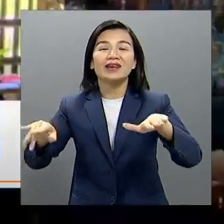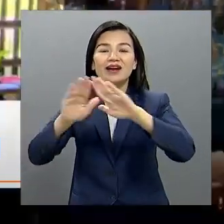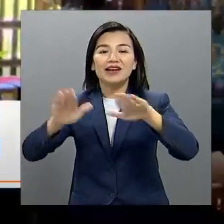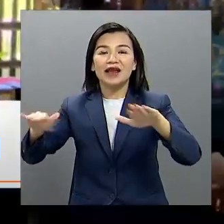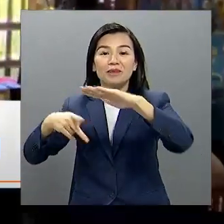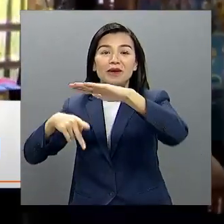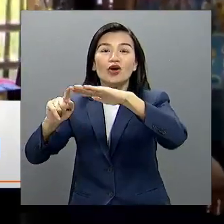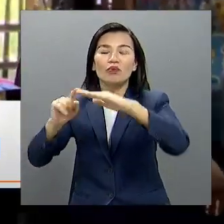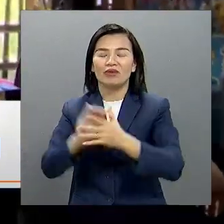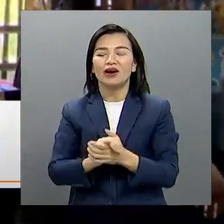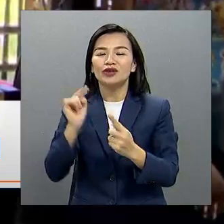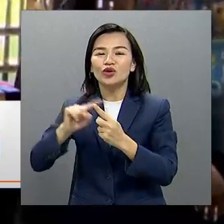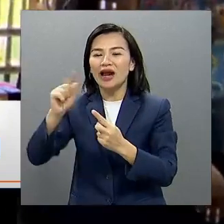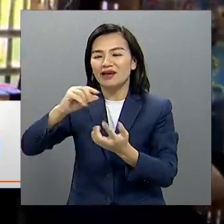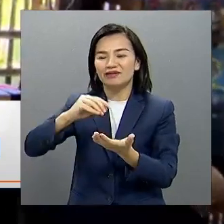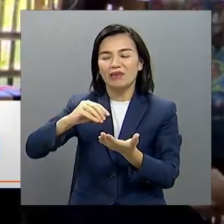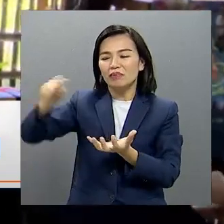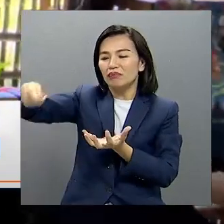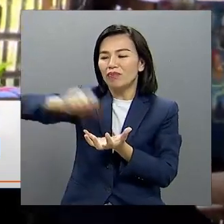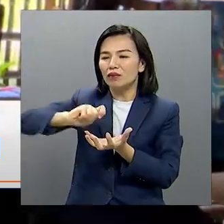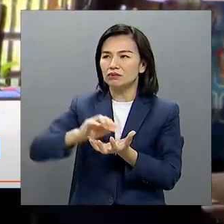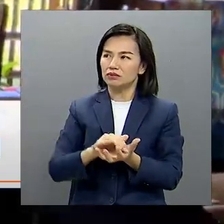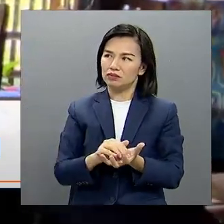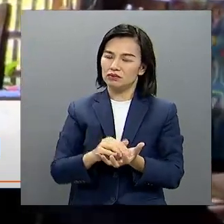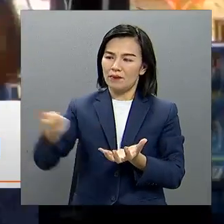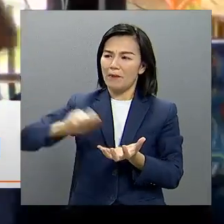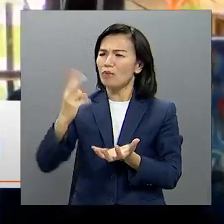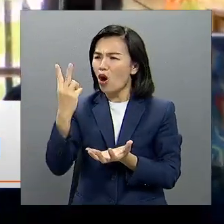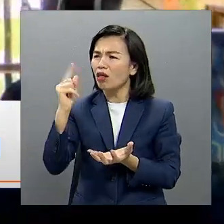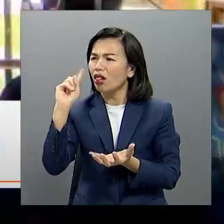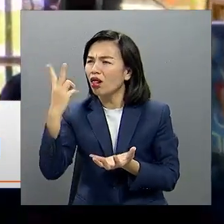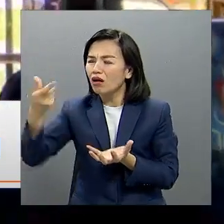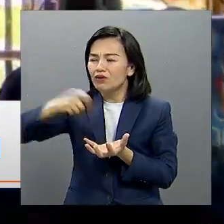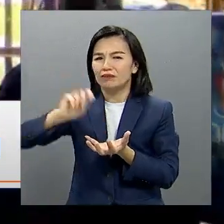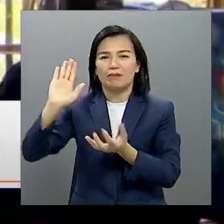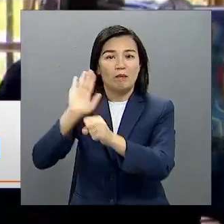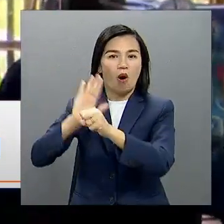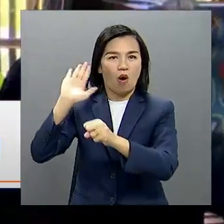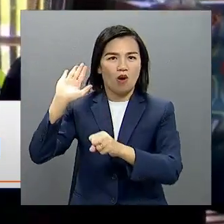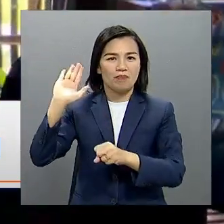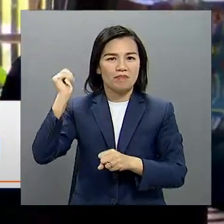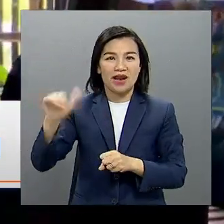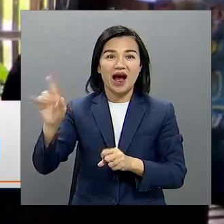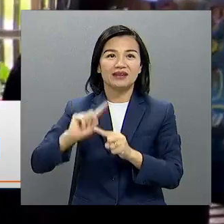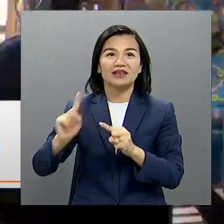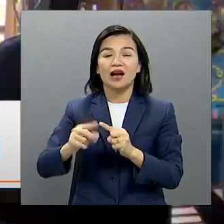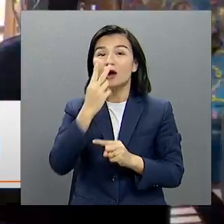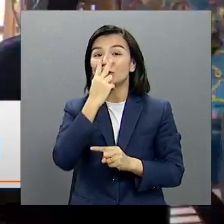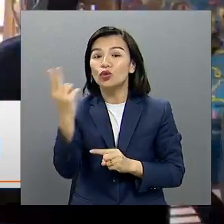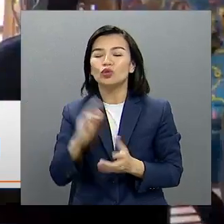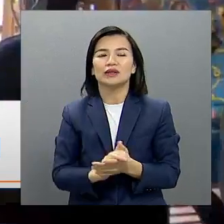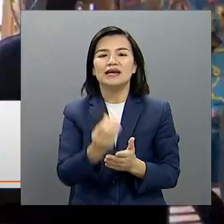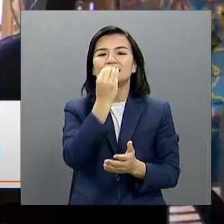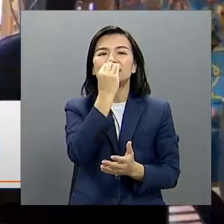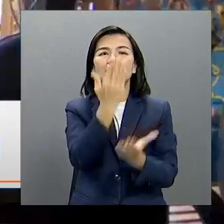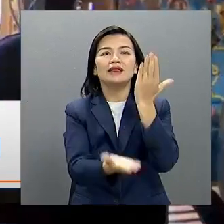นึง สองรอบ แม่ครูอาจจะมองคอแล้วคุณผู้ชม ตัวต้องปลอมตัว ที่คุณผู้ชมเห็นอยู่นี้คือข้าวแกงถาดหลุมบุฟเฟ่ครับราคา49